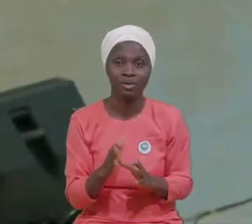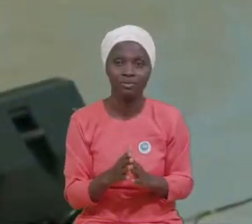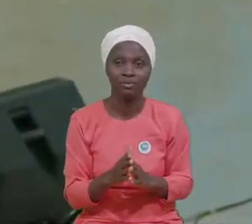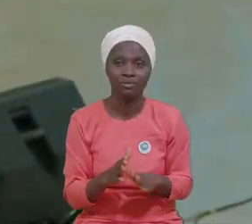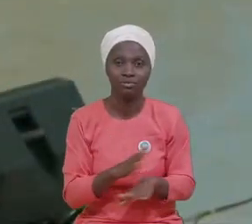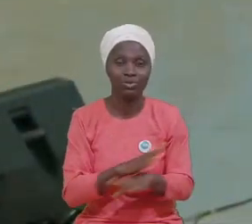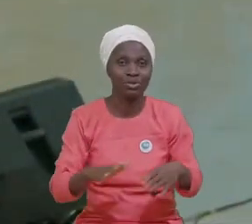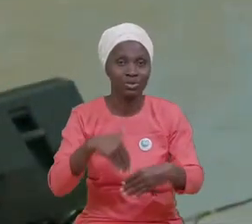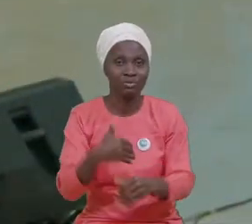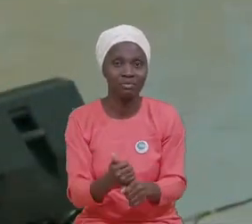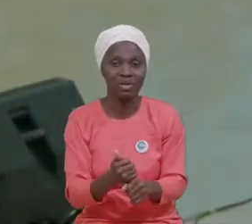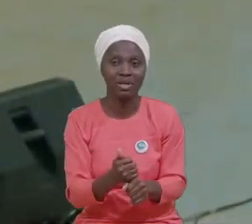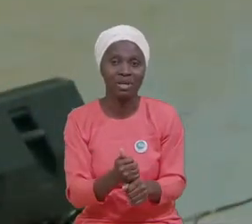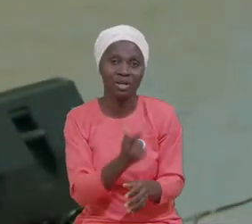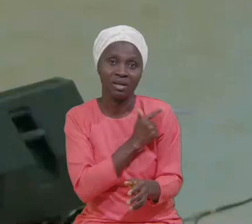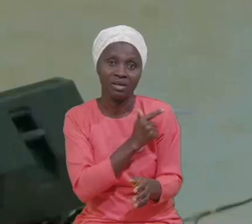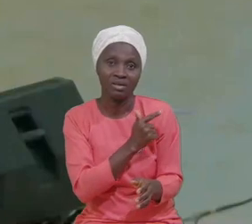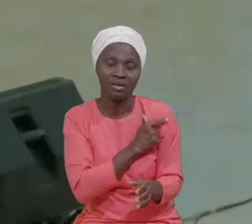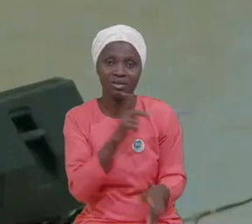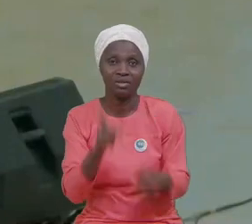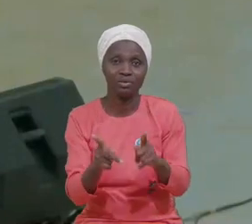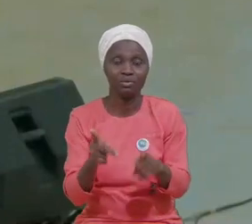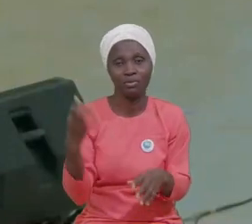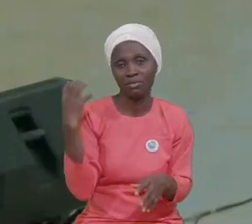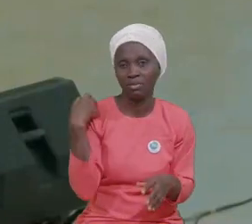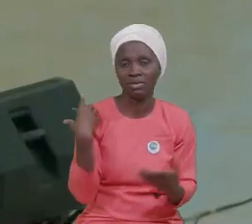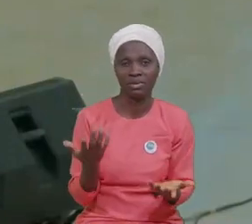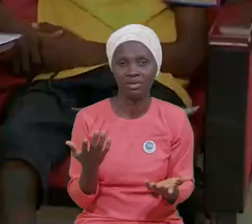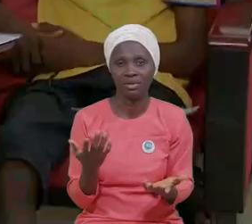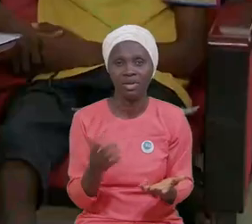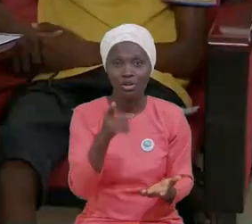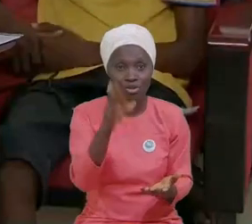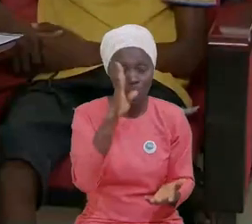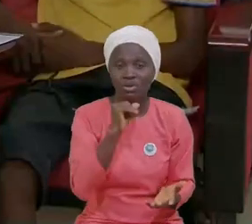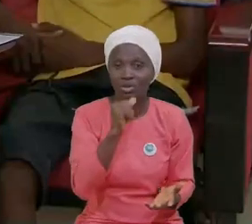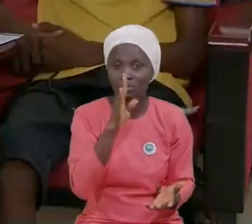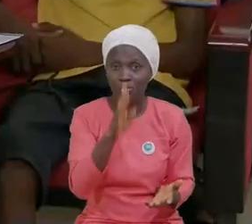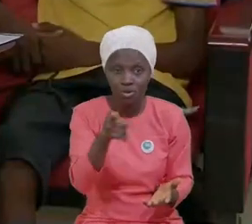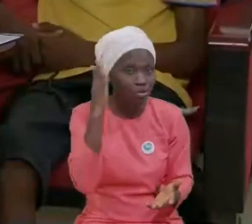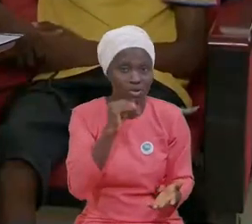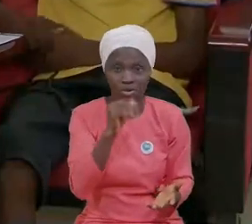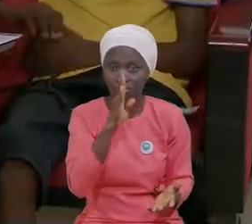ne crée pas des médiocres, c'est des maîtres il fait. Tu ne seras pas un médiocre.